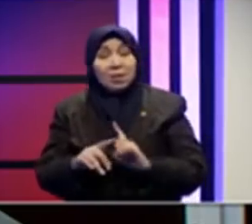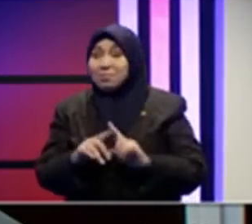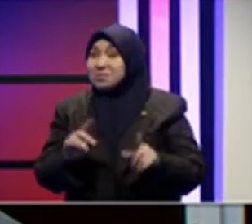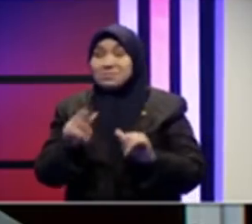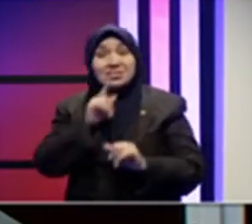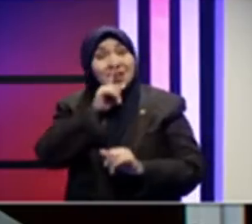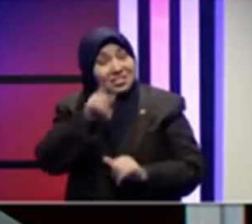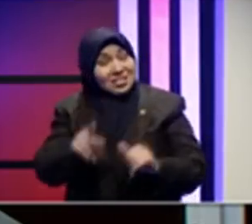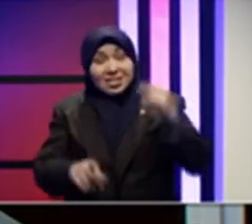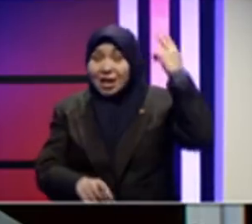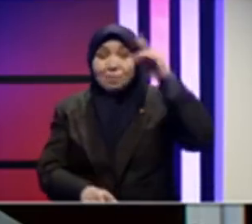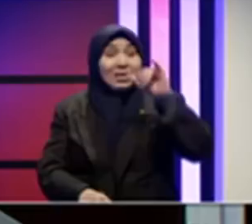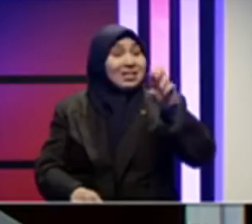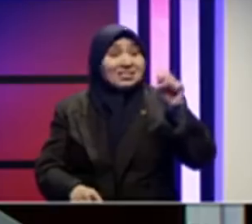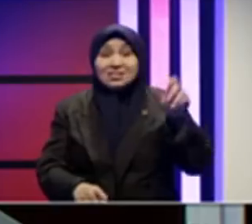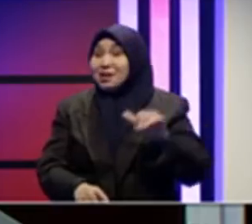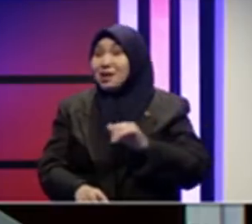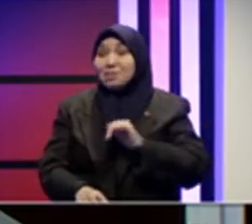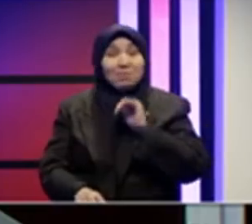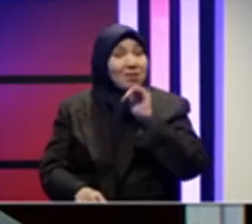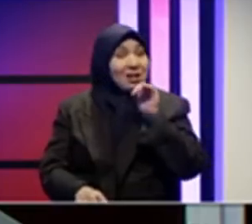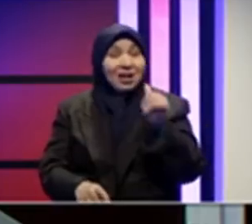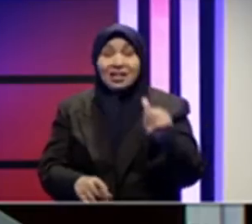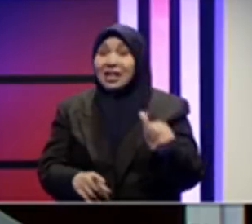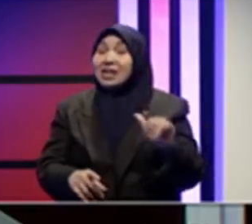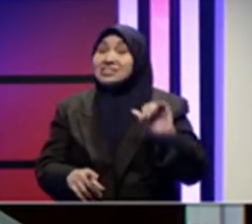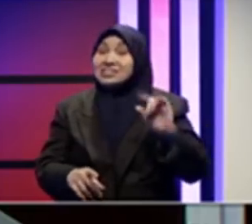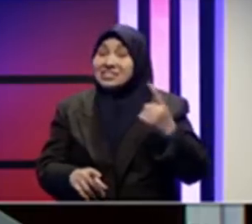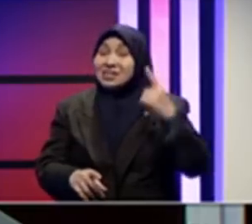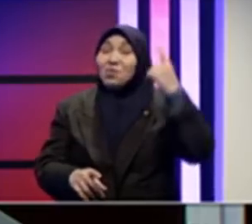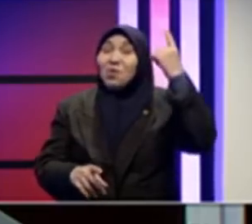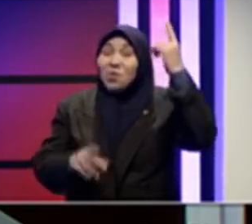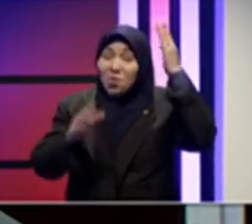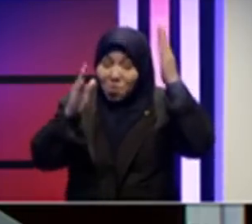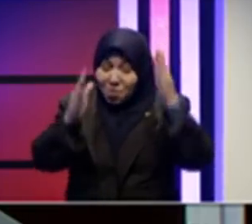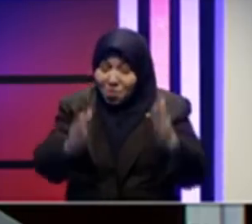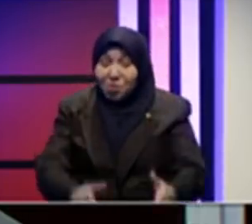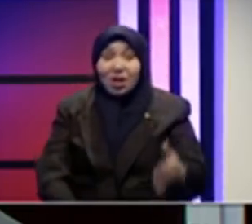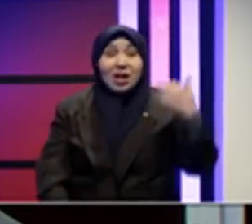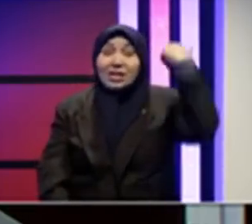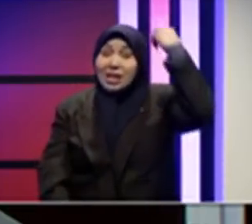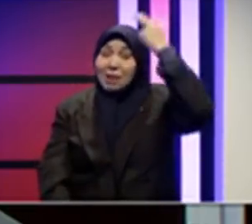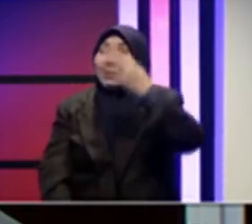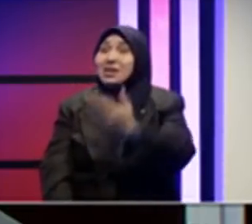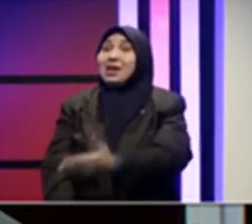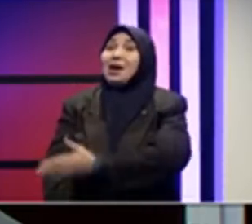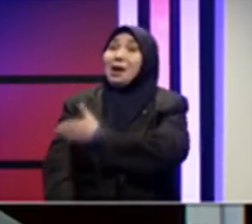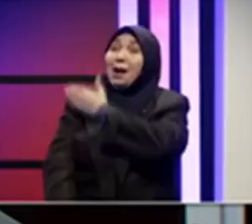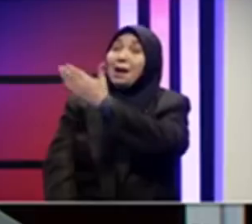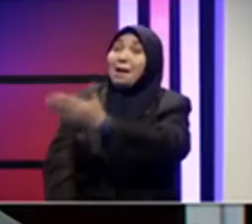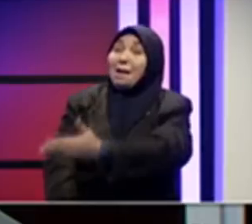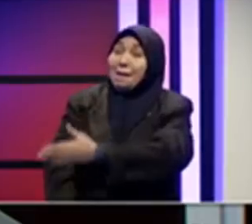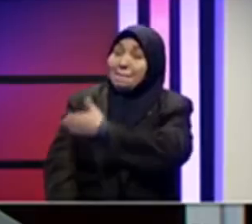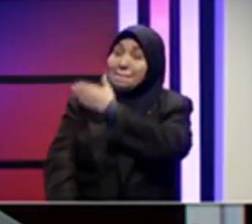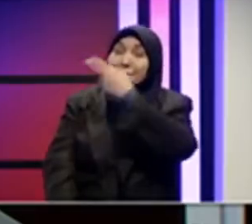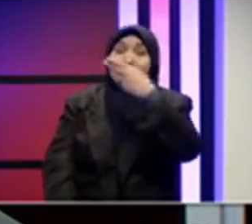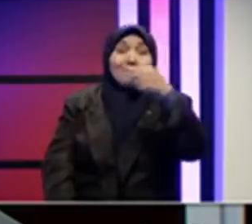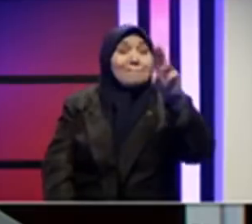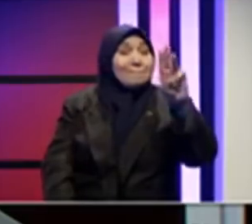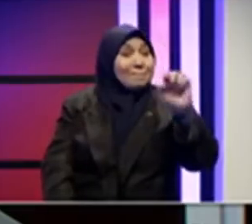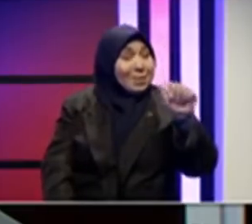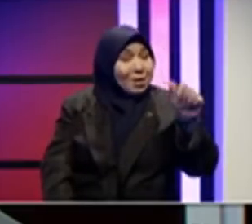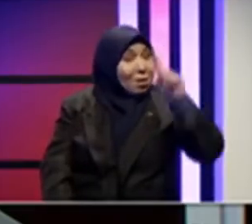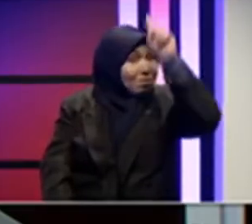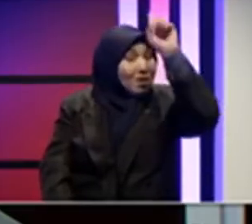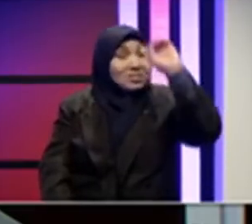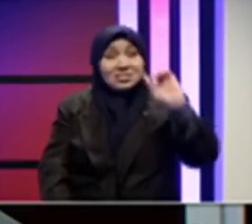Isa ini bukan apa tetapi ia adalah satu nabi, ya, adalah satu hamba dan kehadirannya itu adalah salah